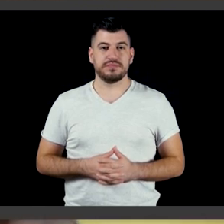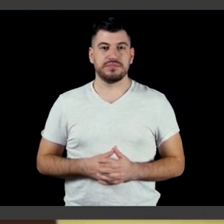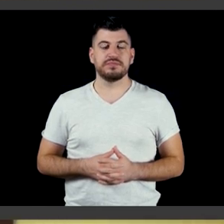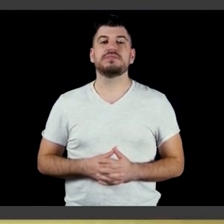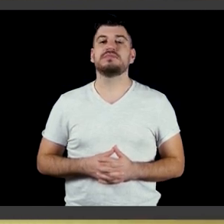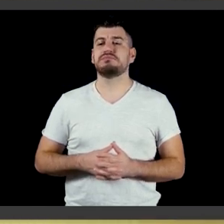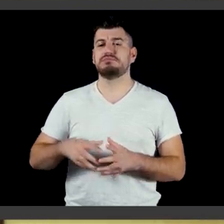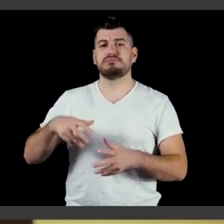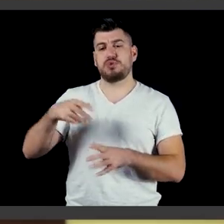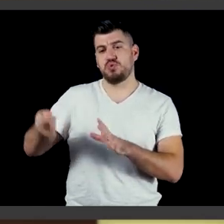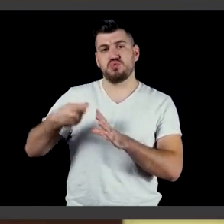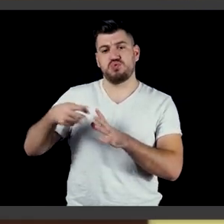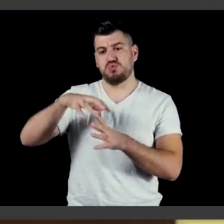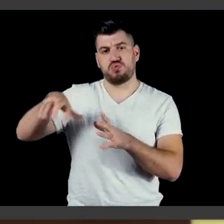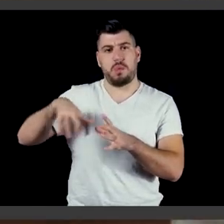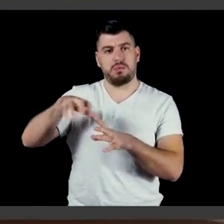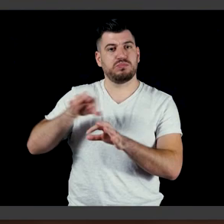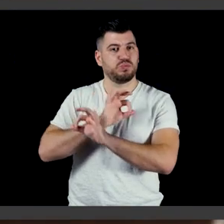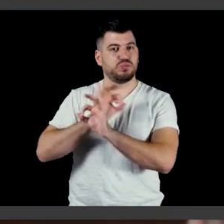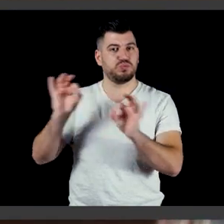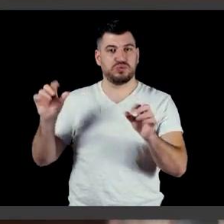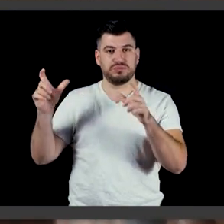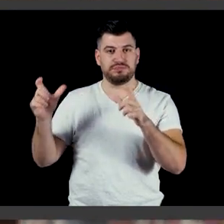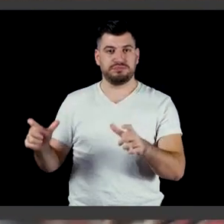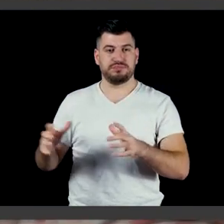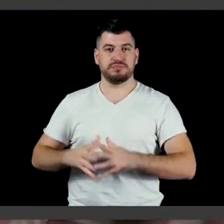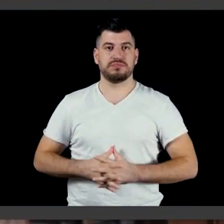Και το μείγμα μας είναι έτοιμο.